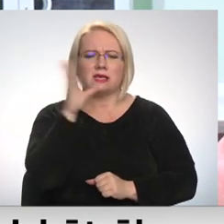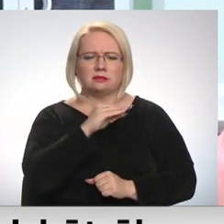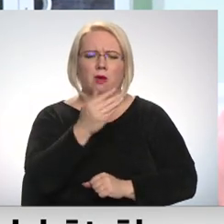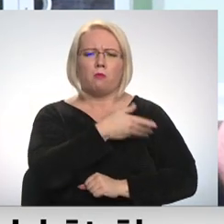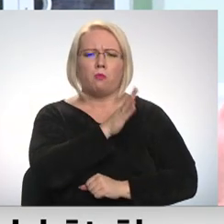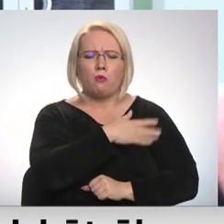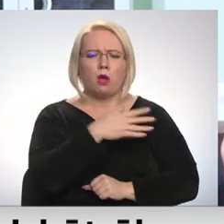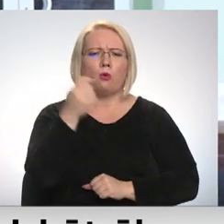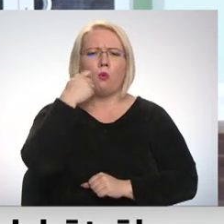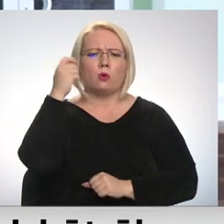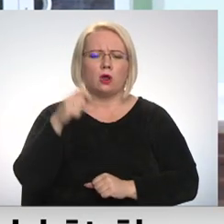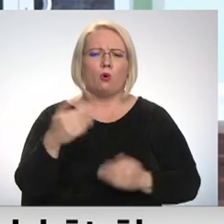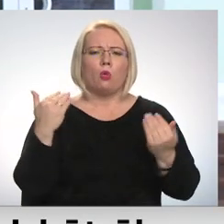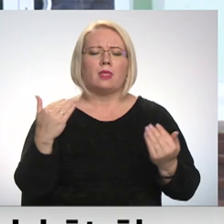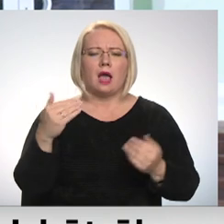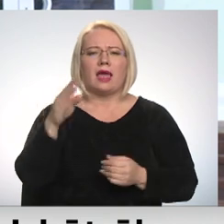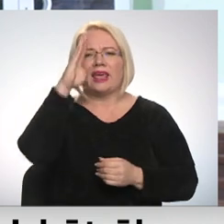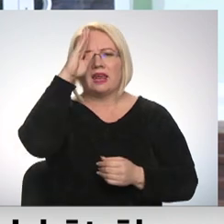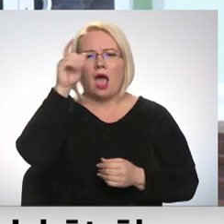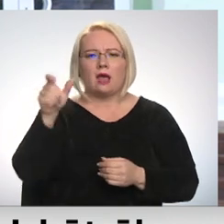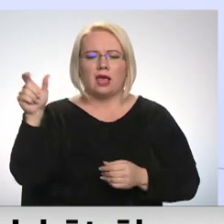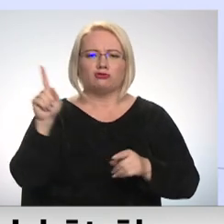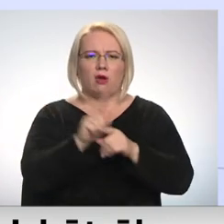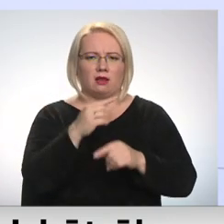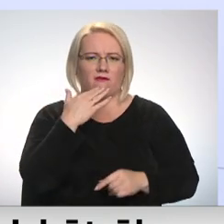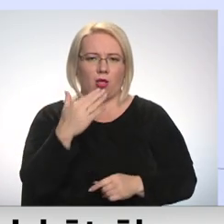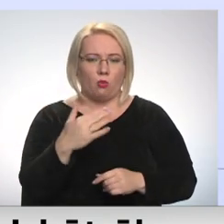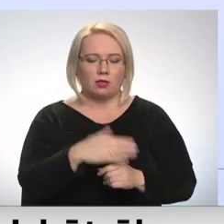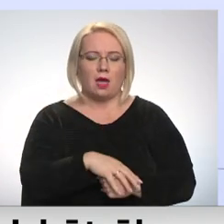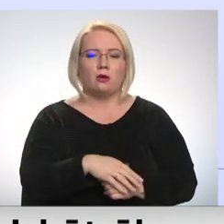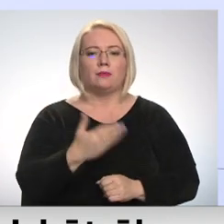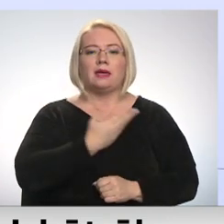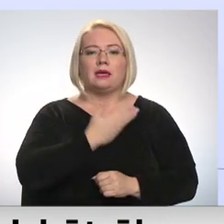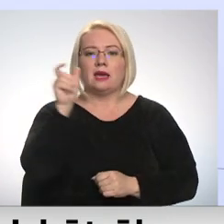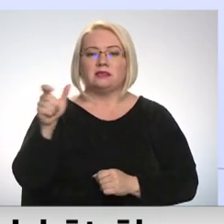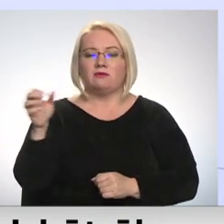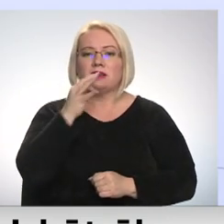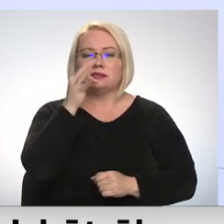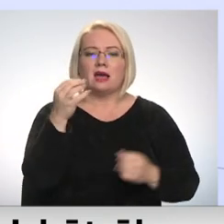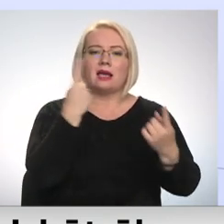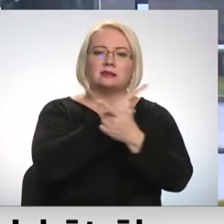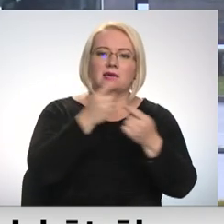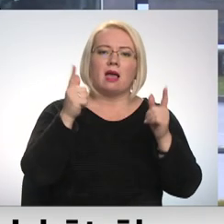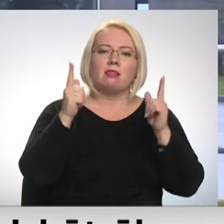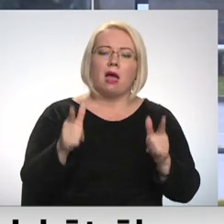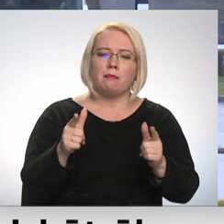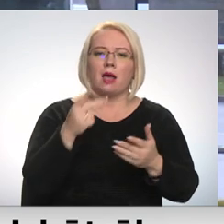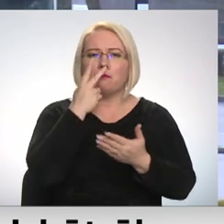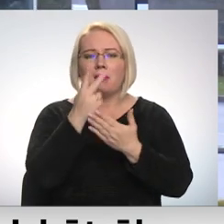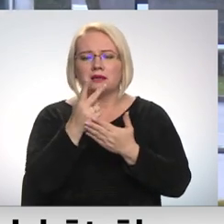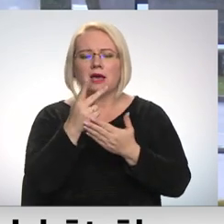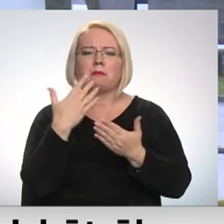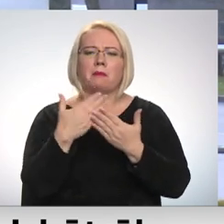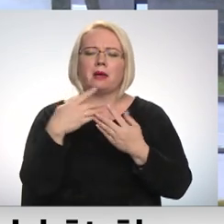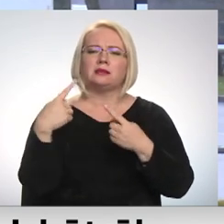čurņi tagad ir ēkiešu, kas būtu aktuāli. Vēl iedzīvotāji uzsver, ziņās labprāt ielūkotos līdzcilvēku